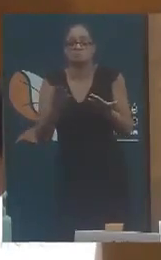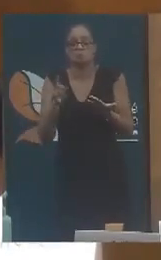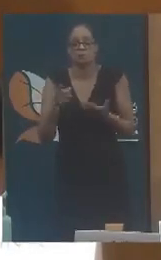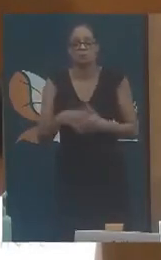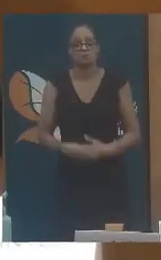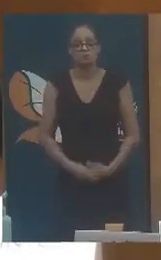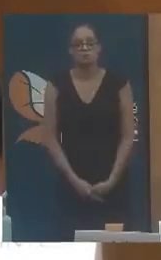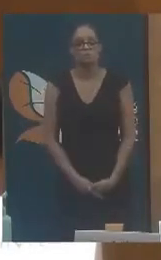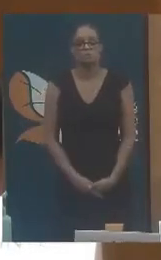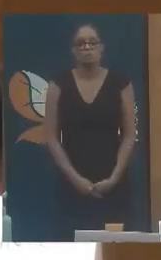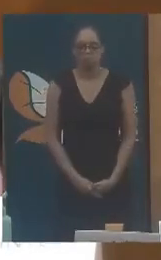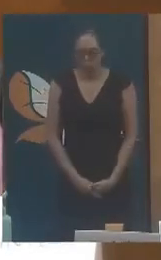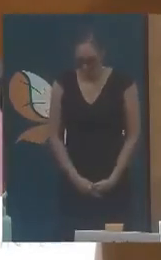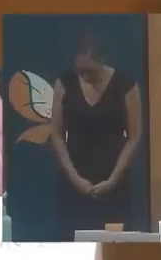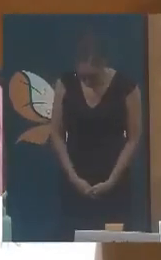autre chose. Merci, voilà, monsieur on est Parissette. fini.